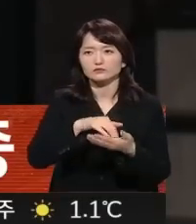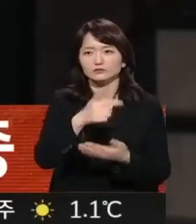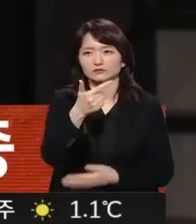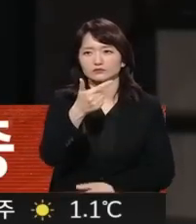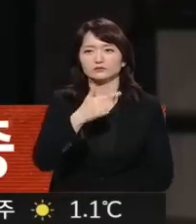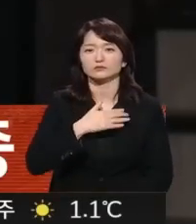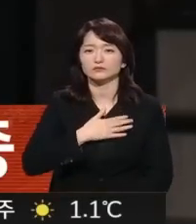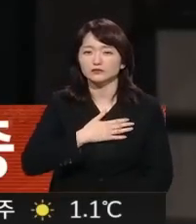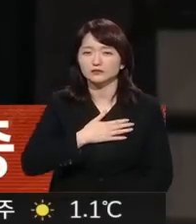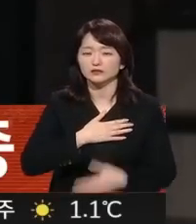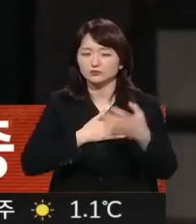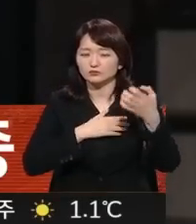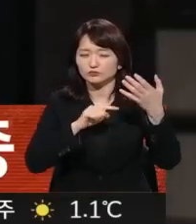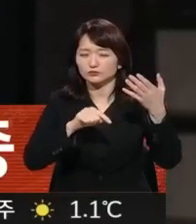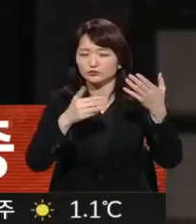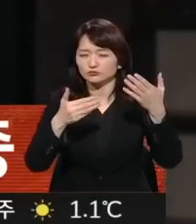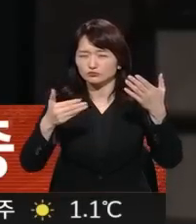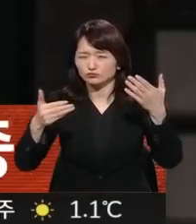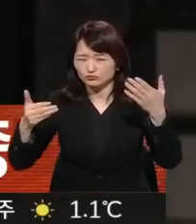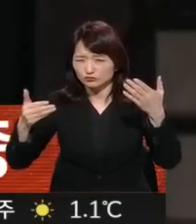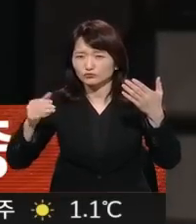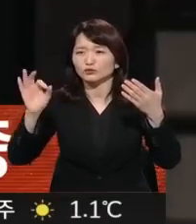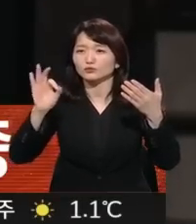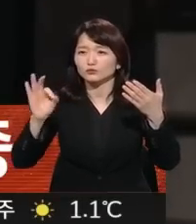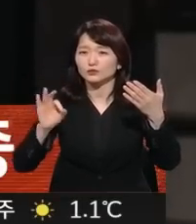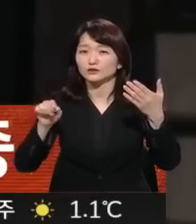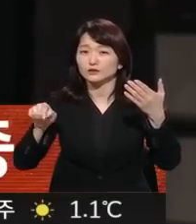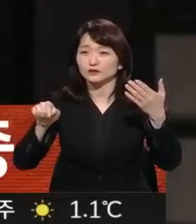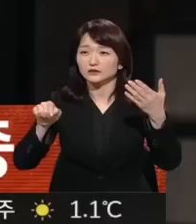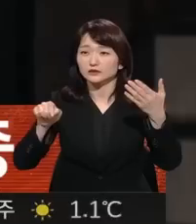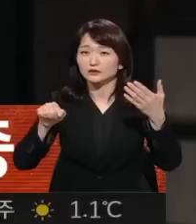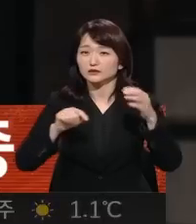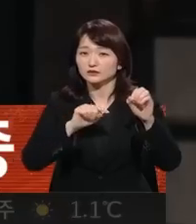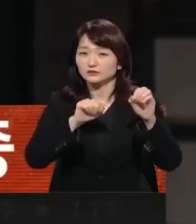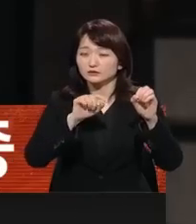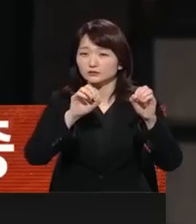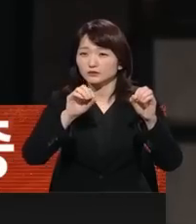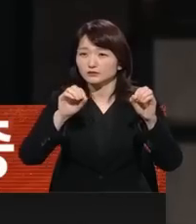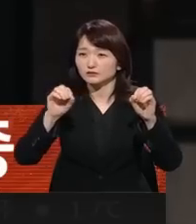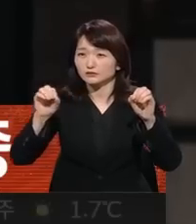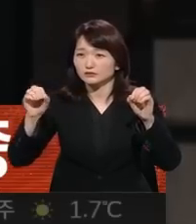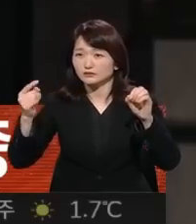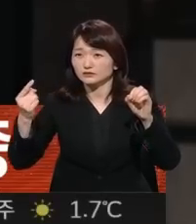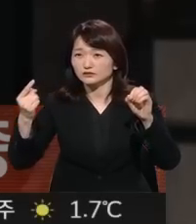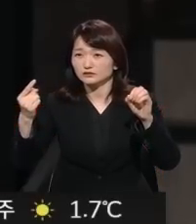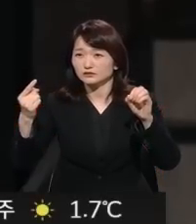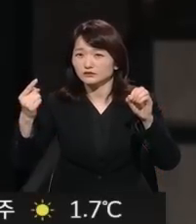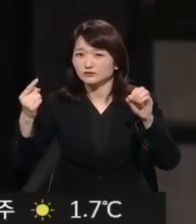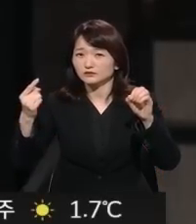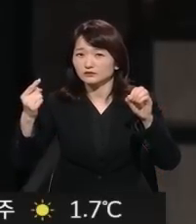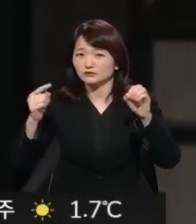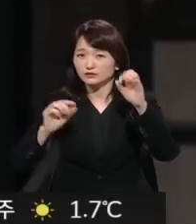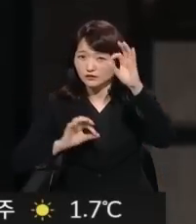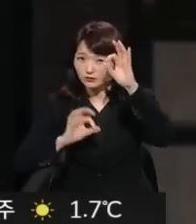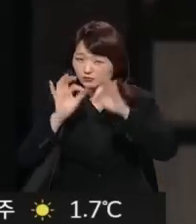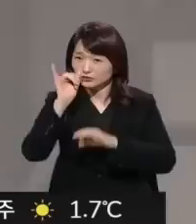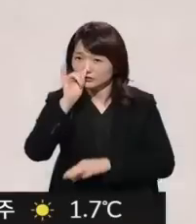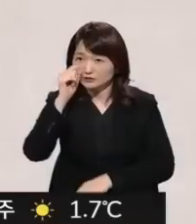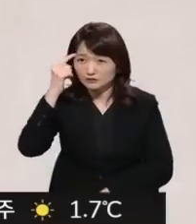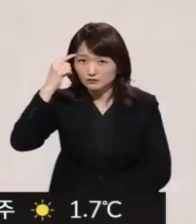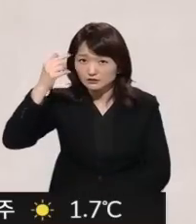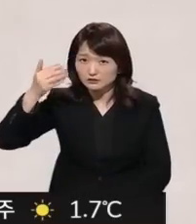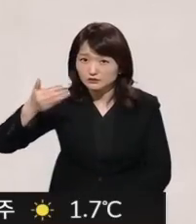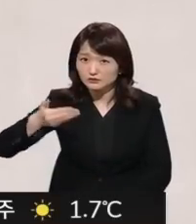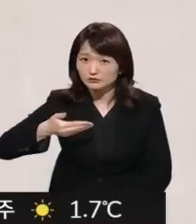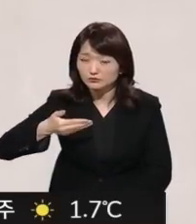있거든요 그러니까 99.9999인데 이게 사실 그럼 0.00001은 오류가 있는 것일까라는 질문을 하면